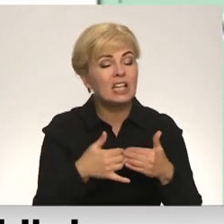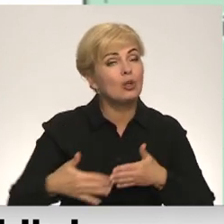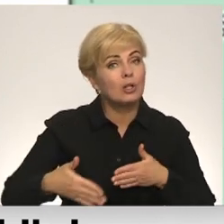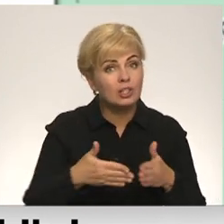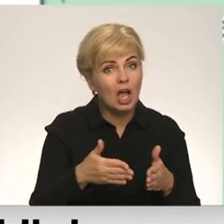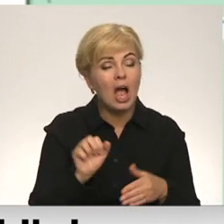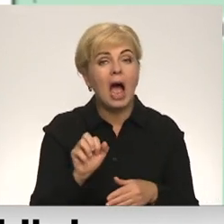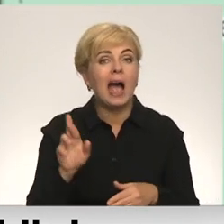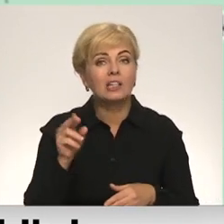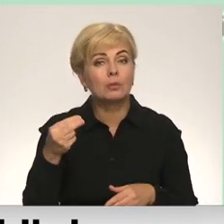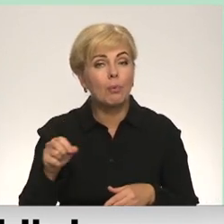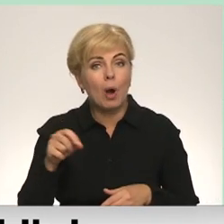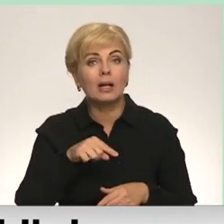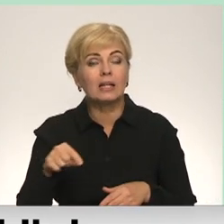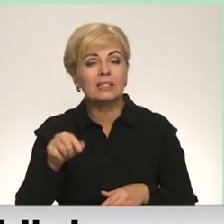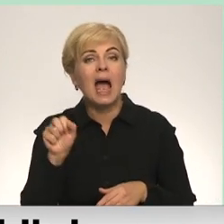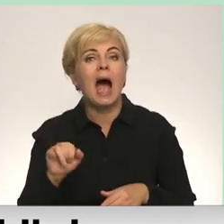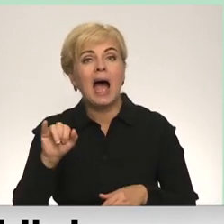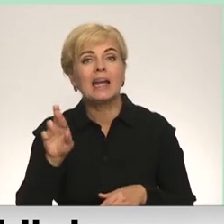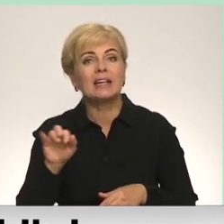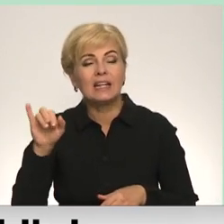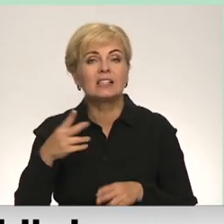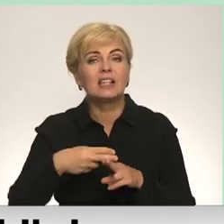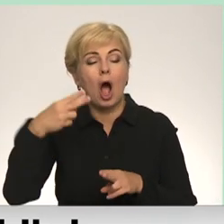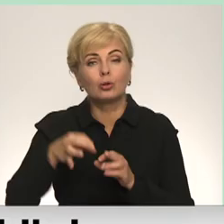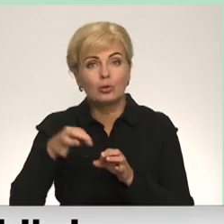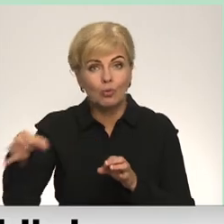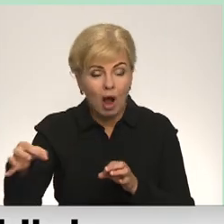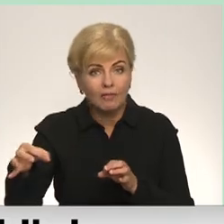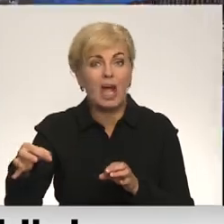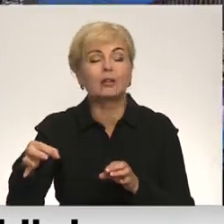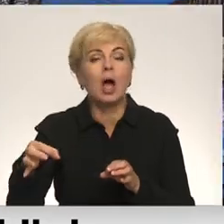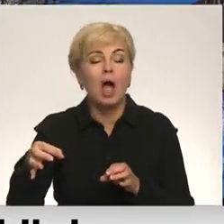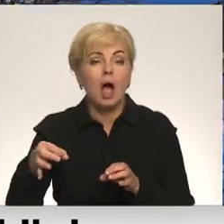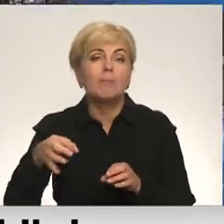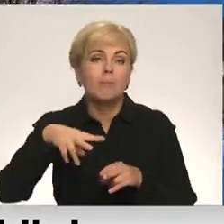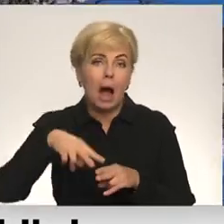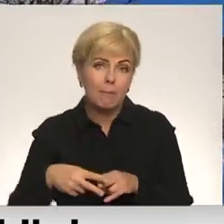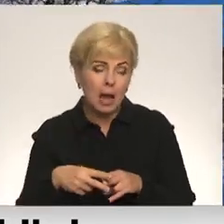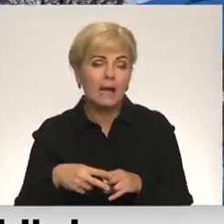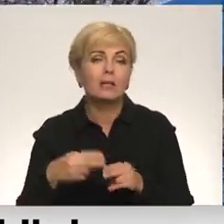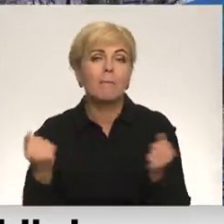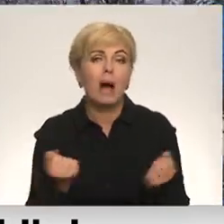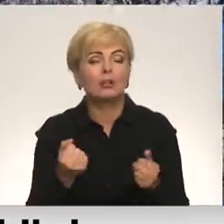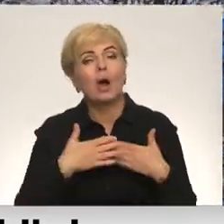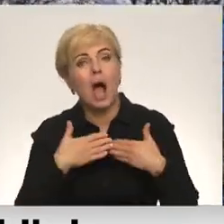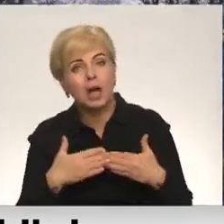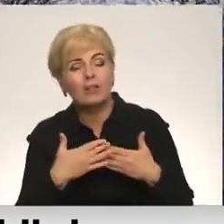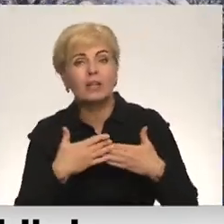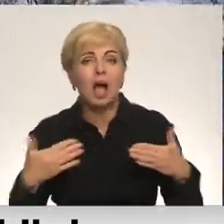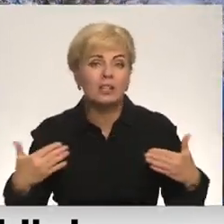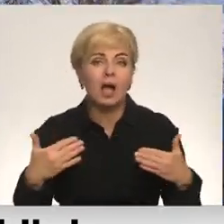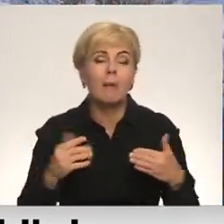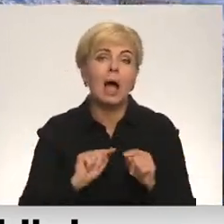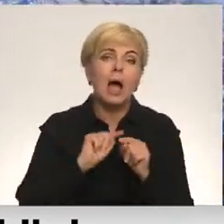no Aizpores līdz pat Airītēm Saldus novadā, kur Kalpaka dzīves ceļš aprāvās, padarīs fiziski aktīvu ar dažādām šķēršļu